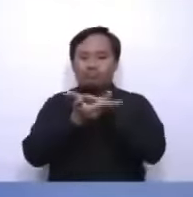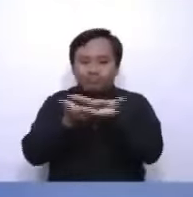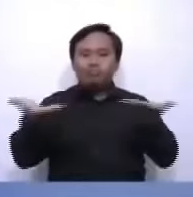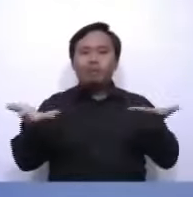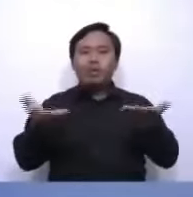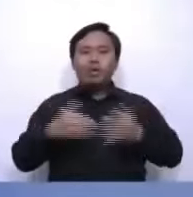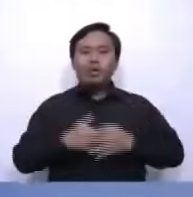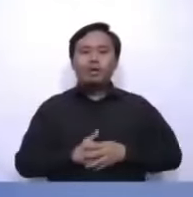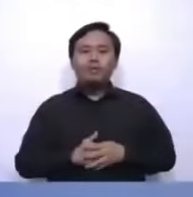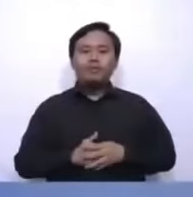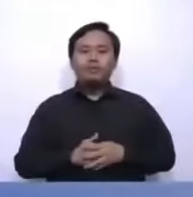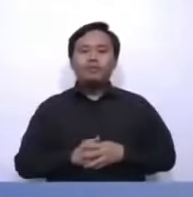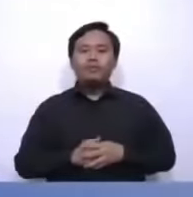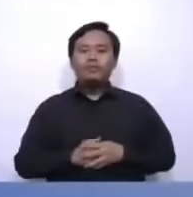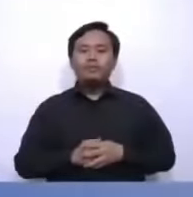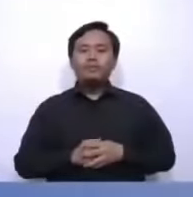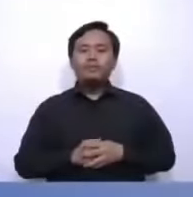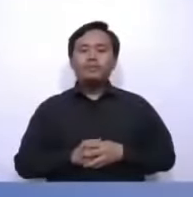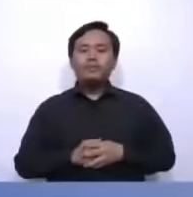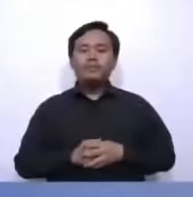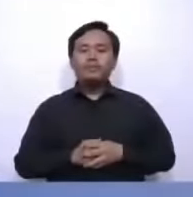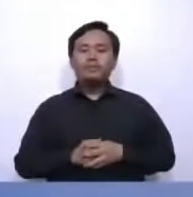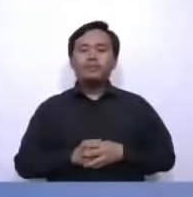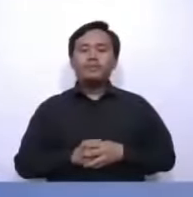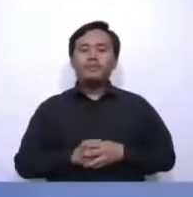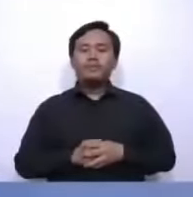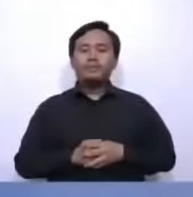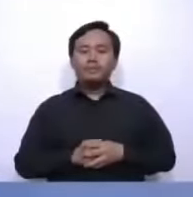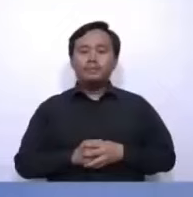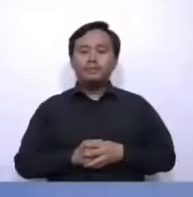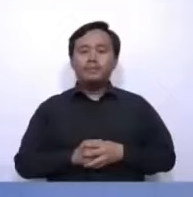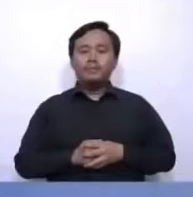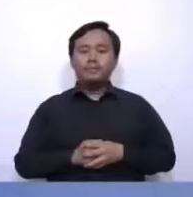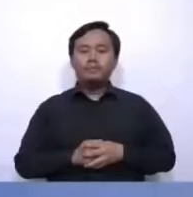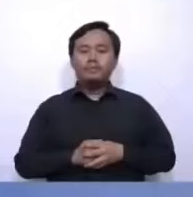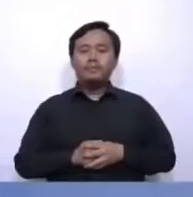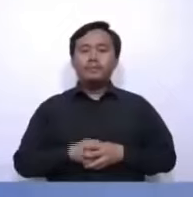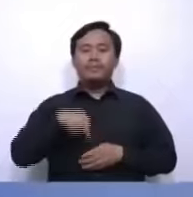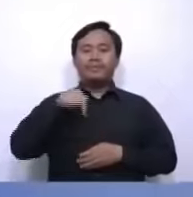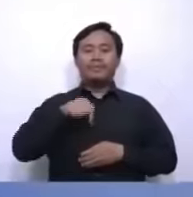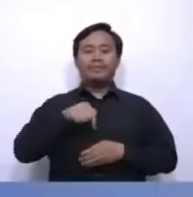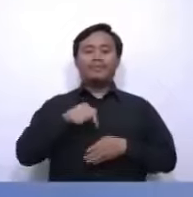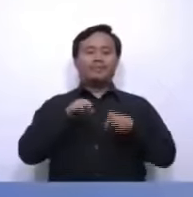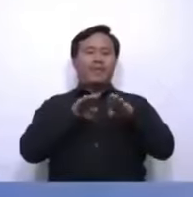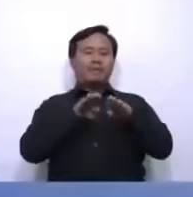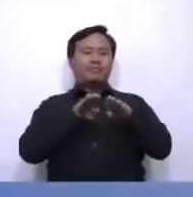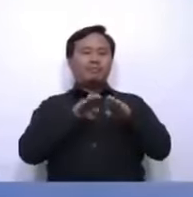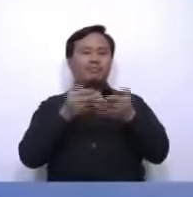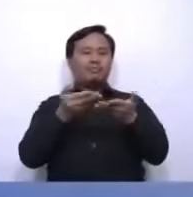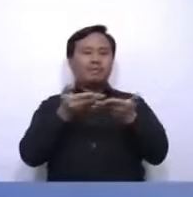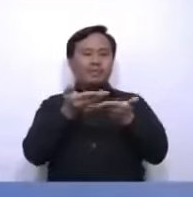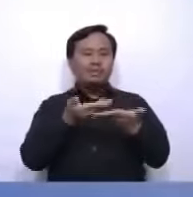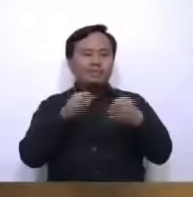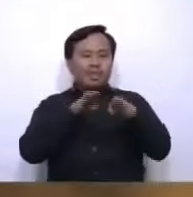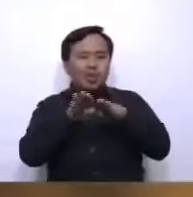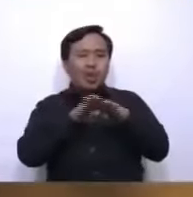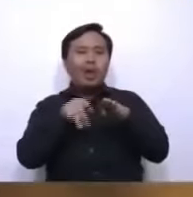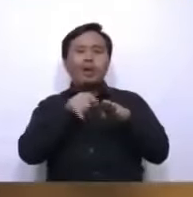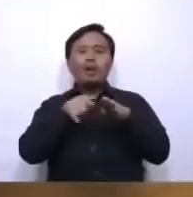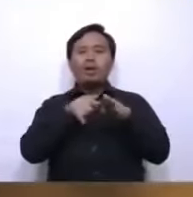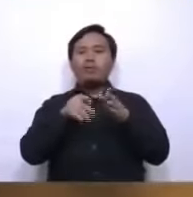semua. Ini adalah jawaban terhadap kondisi disparitas,